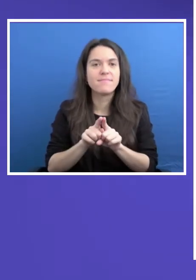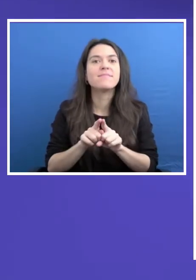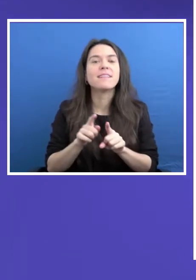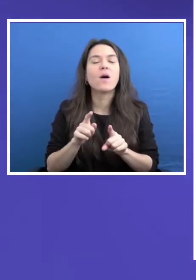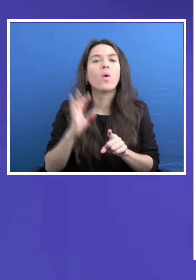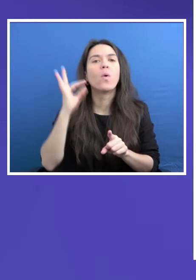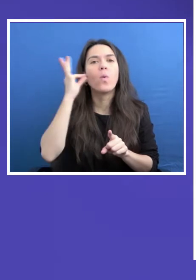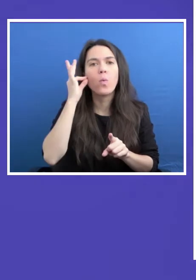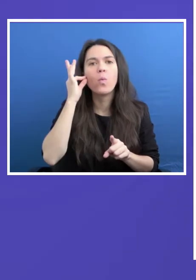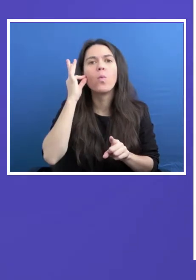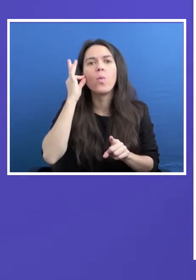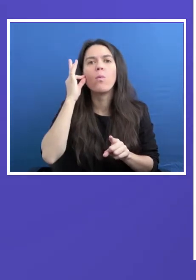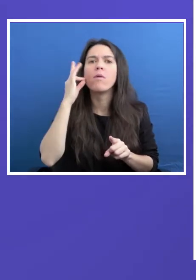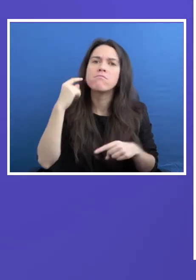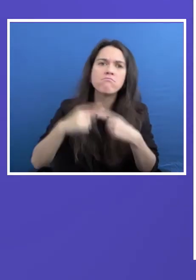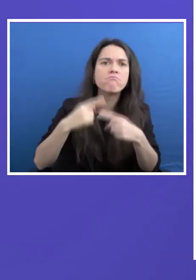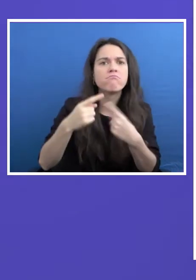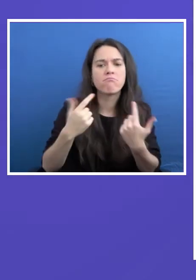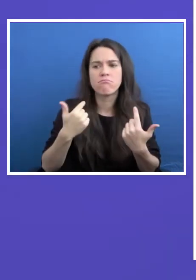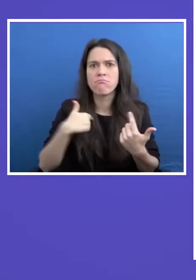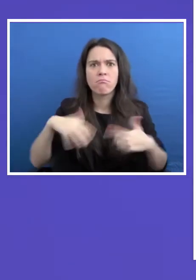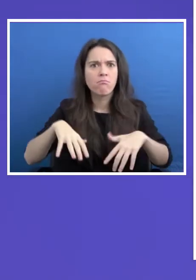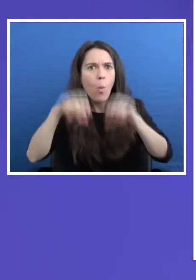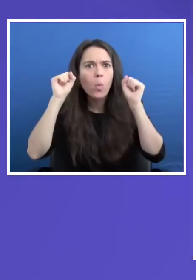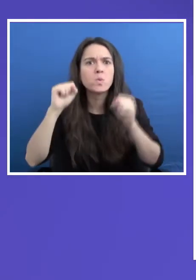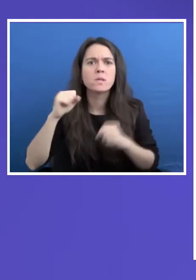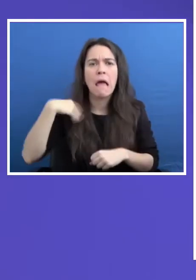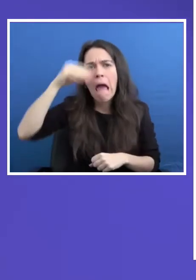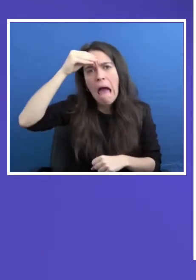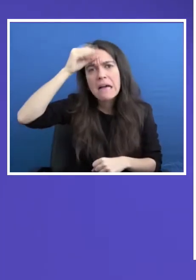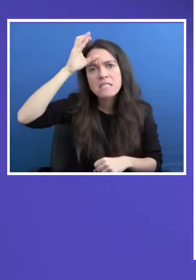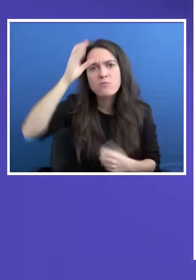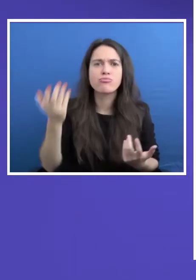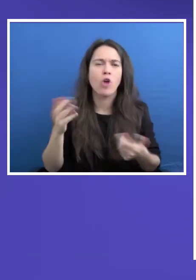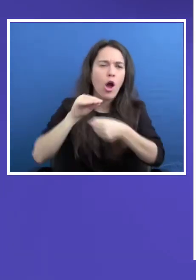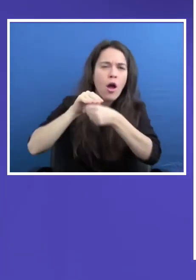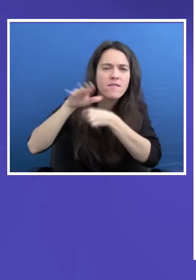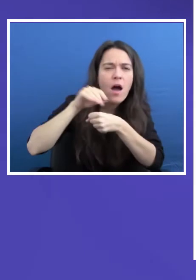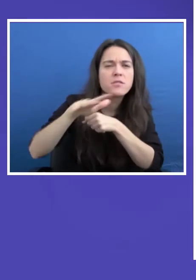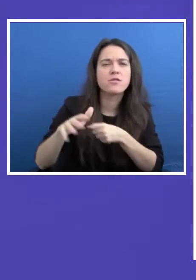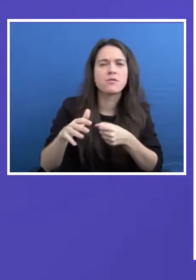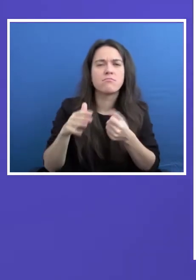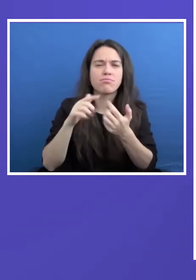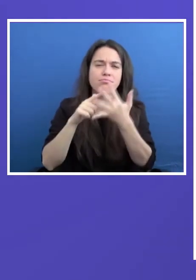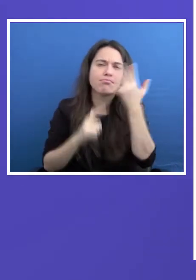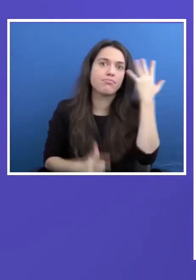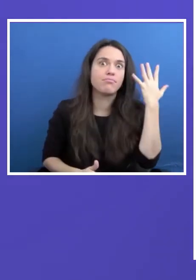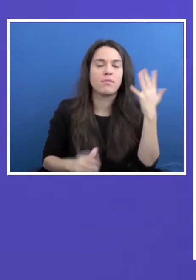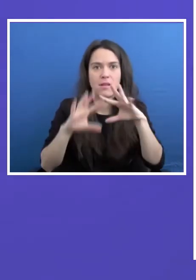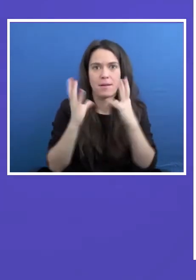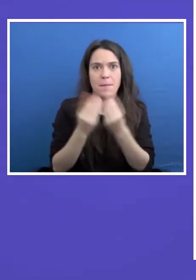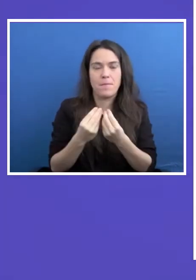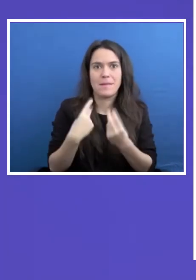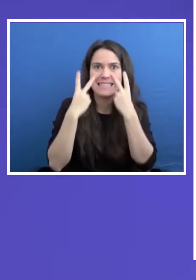على النماذج الناجحه دي. من المهم جدا ان هو بيخلق جيل عنده كمان ايمان قوي بان